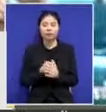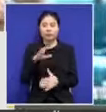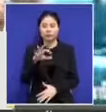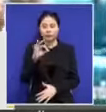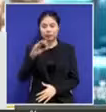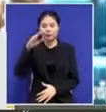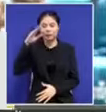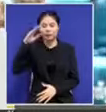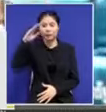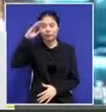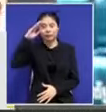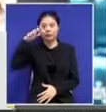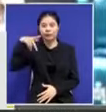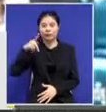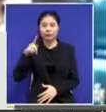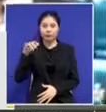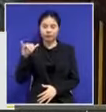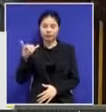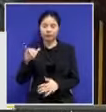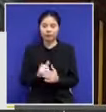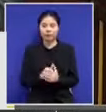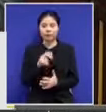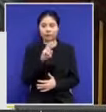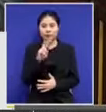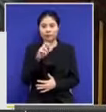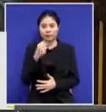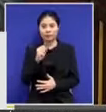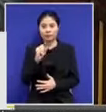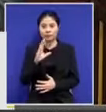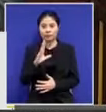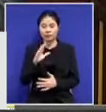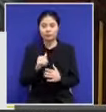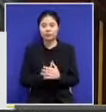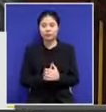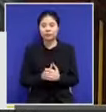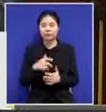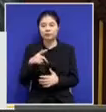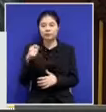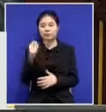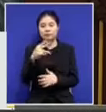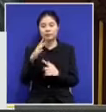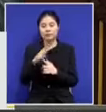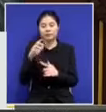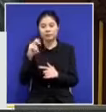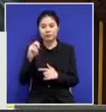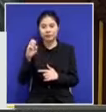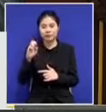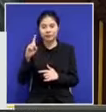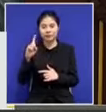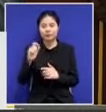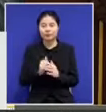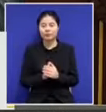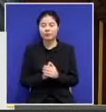พลเอกประยุทธ์จันทร์โอชาค่ะ 215นางสาวทัศนีบูรณปกร